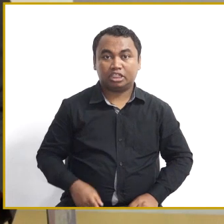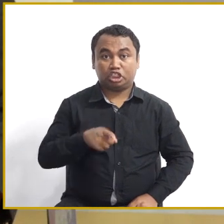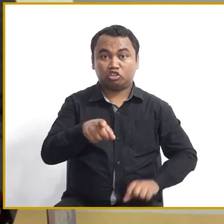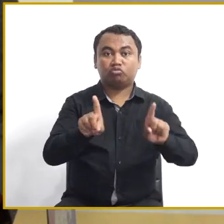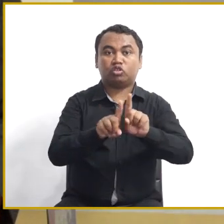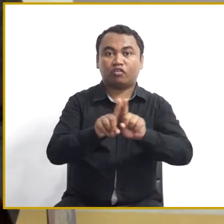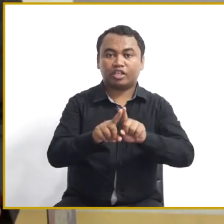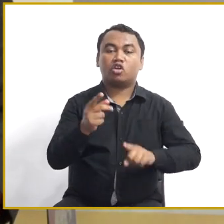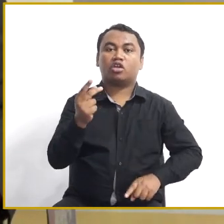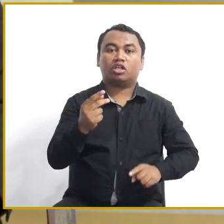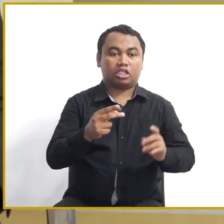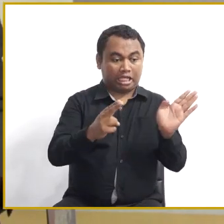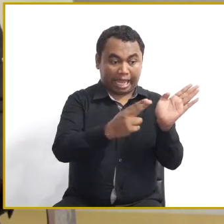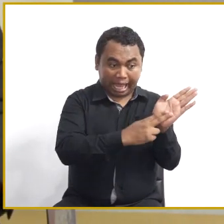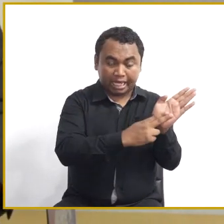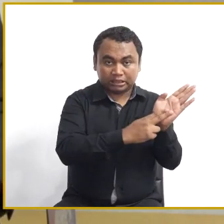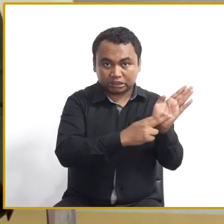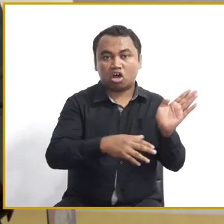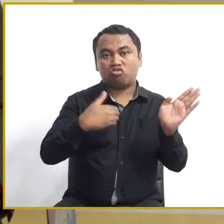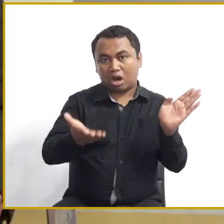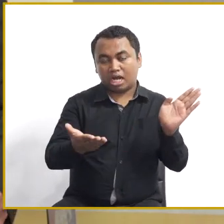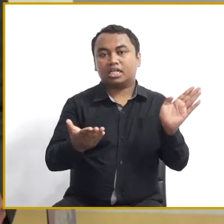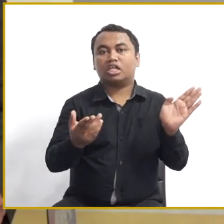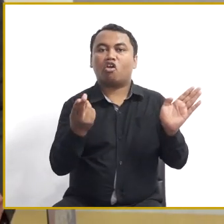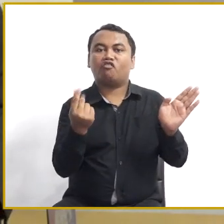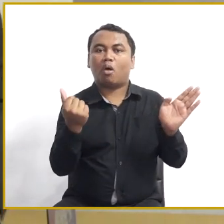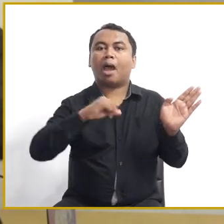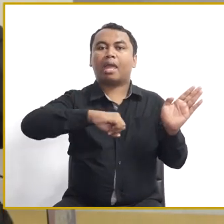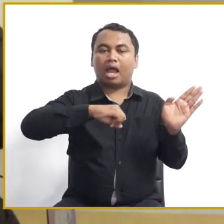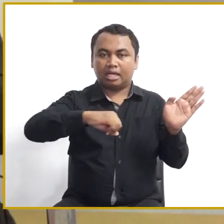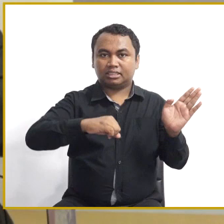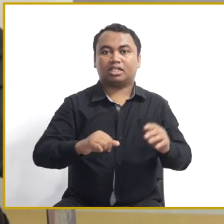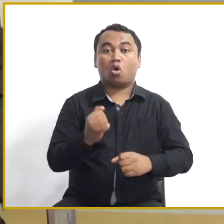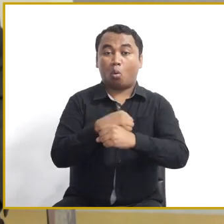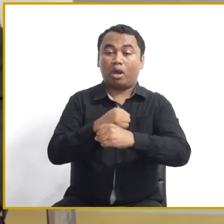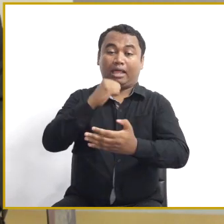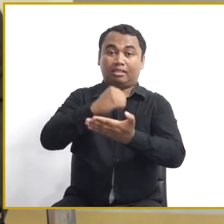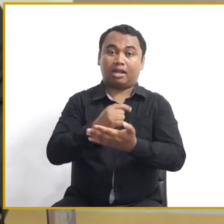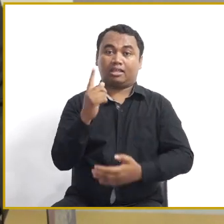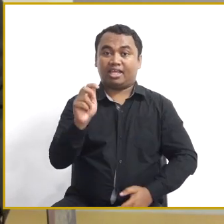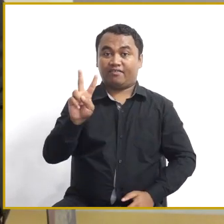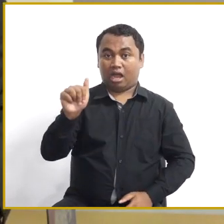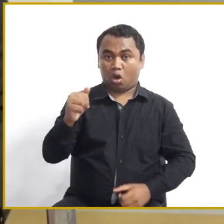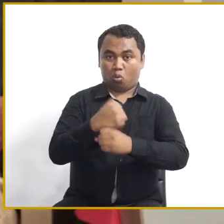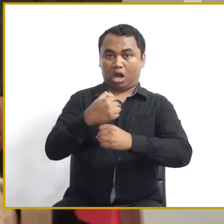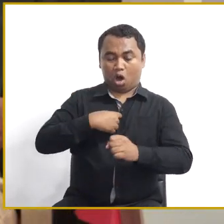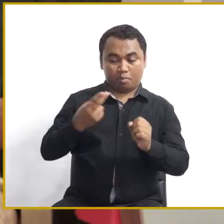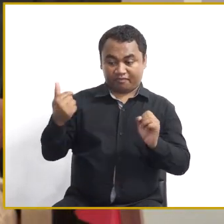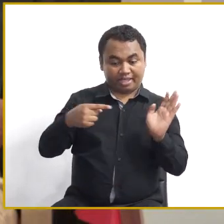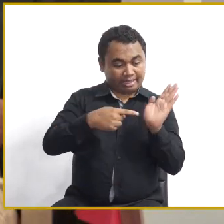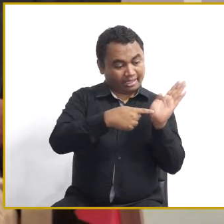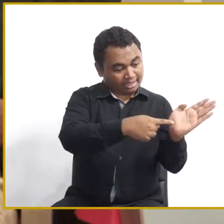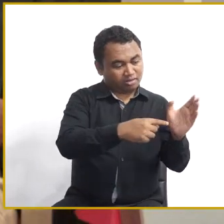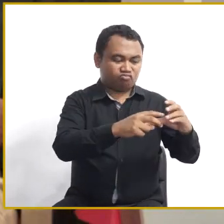Taxa sobre o chifre da ferro. Faz sobre a valor ajuste. Nacional valor ajuste. Videntia. Tem